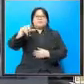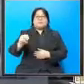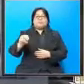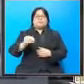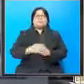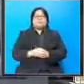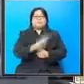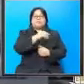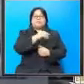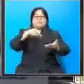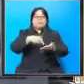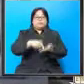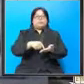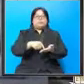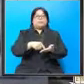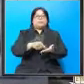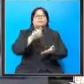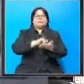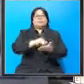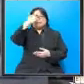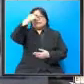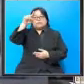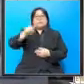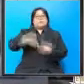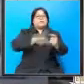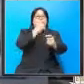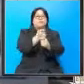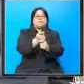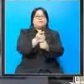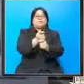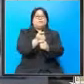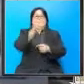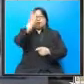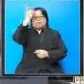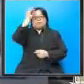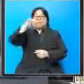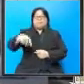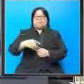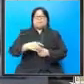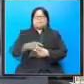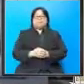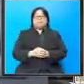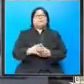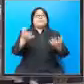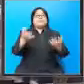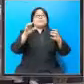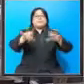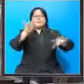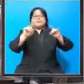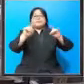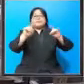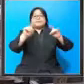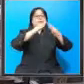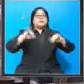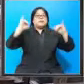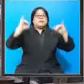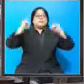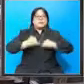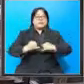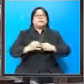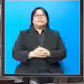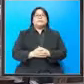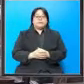negara dan ini hidup ini adalah untuk menentukan ada ke ini tuh supaya mengenal pasti menerima ibadat